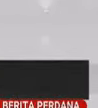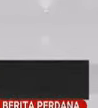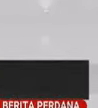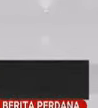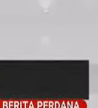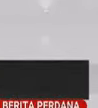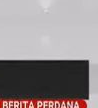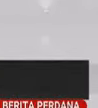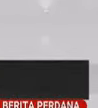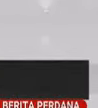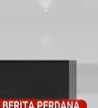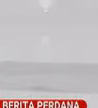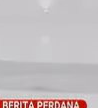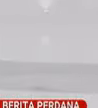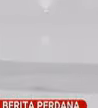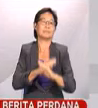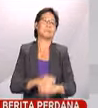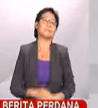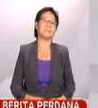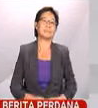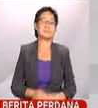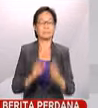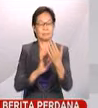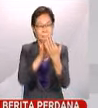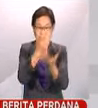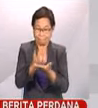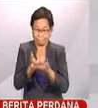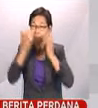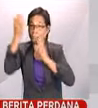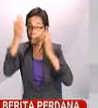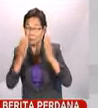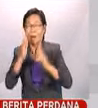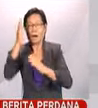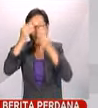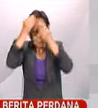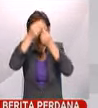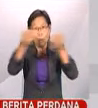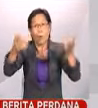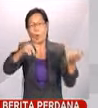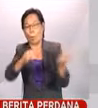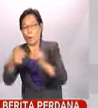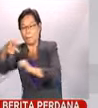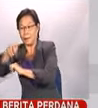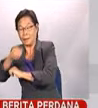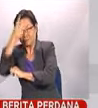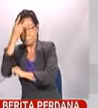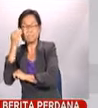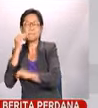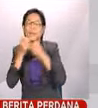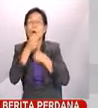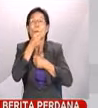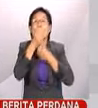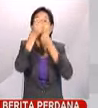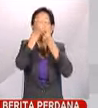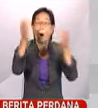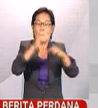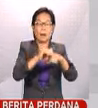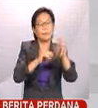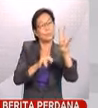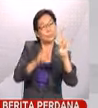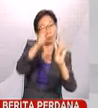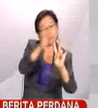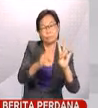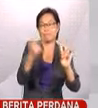mengurangkan impak penularan COVID-19 terhadap ekonomi negara. Ia akan diumumkan Perdana Menteri Tun Dr. Mahathir Mohamad pada